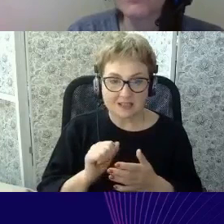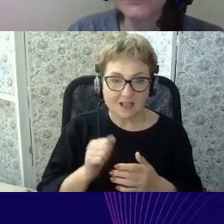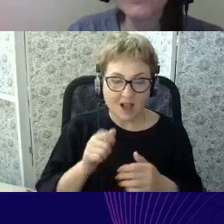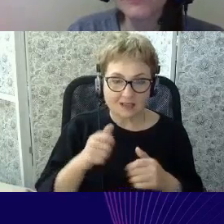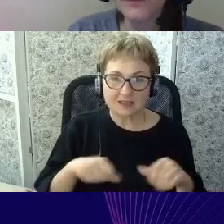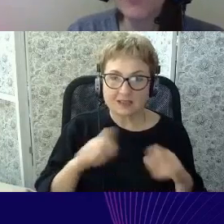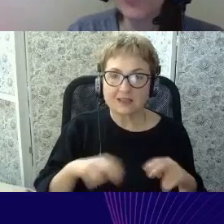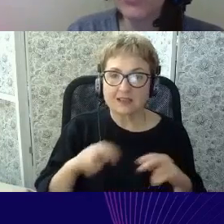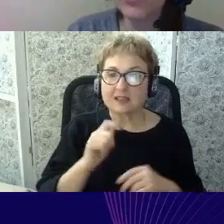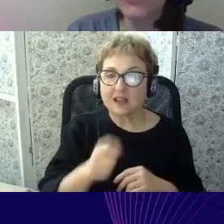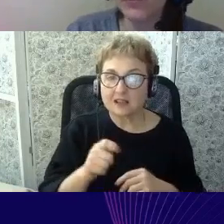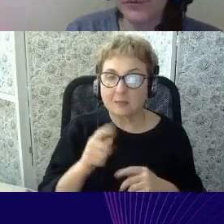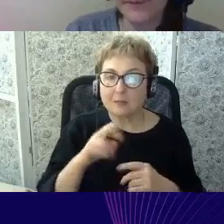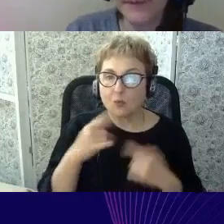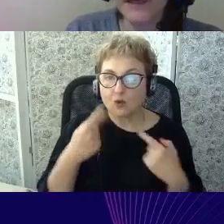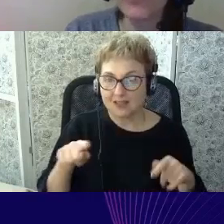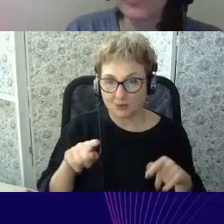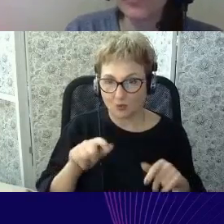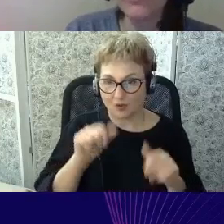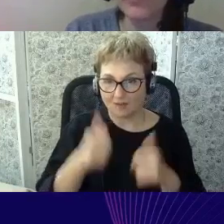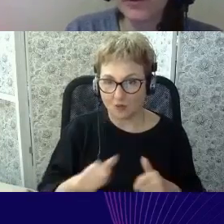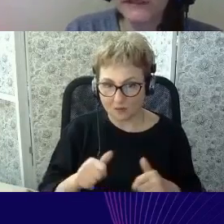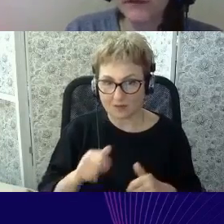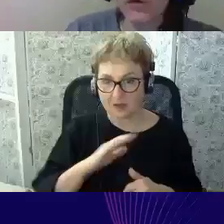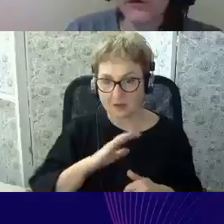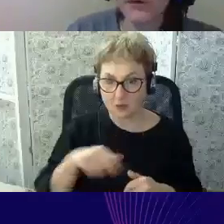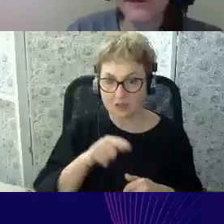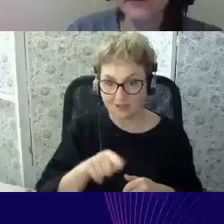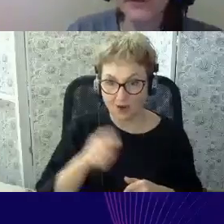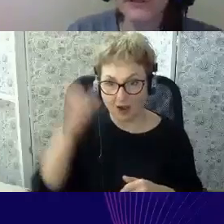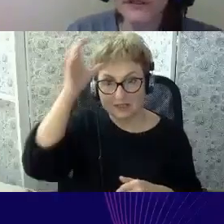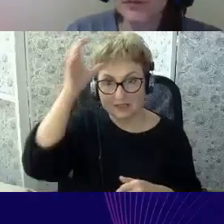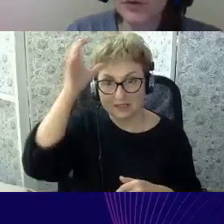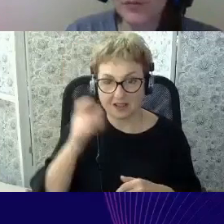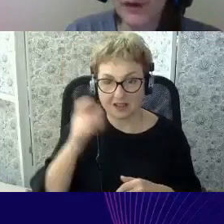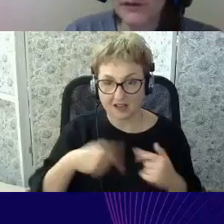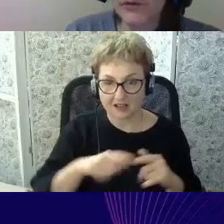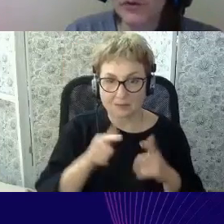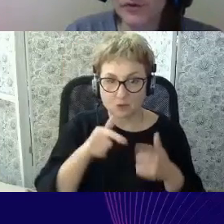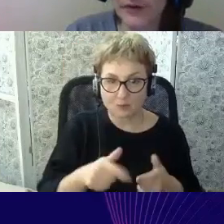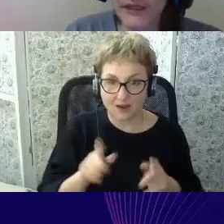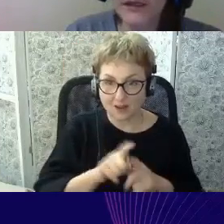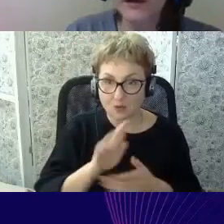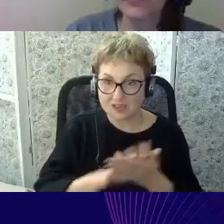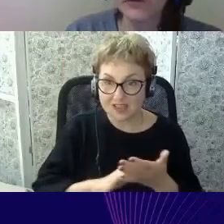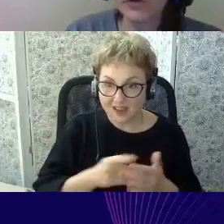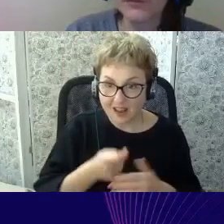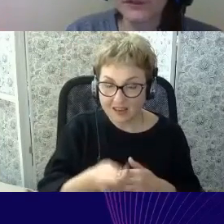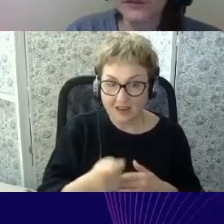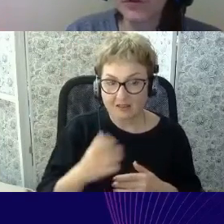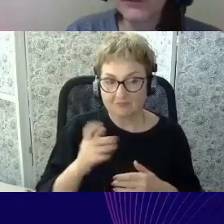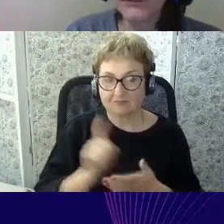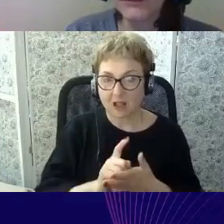данного студента по иной форме. Безусловно, после того, как в образовательную организацию поступает такое заявление, оно